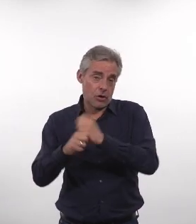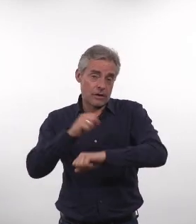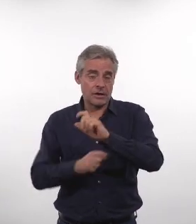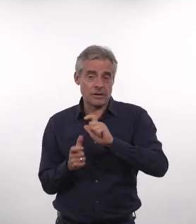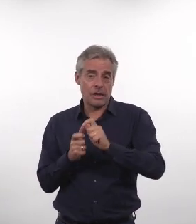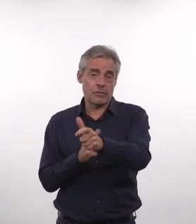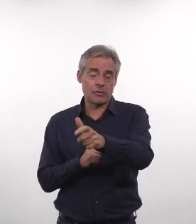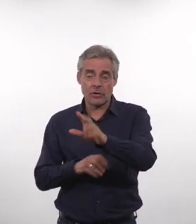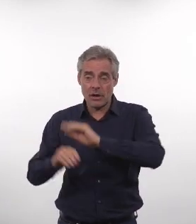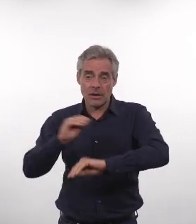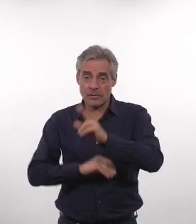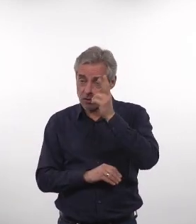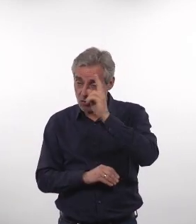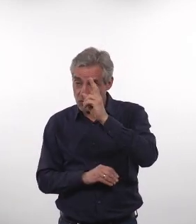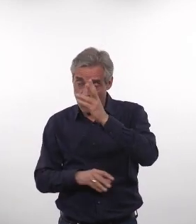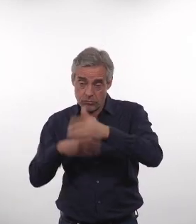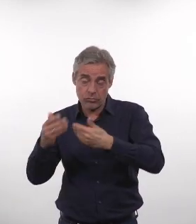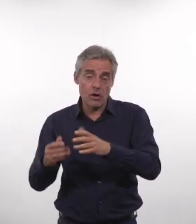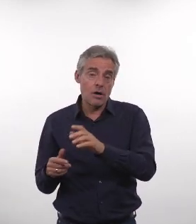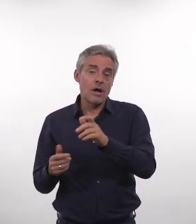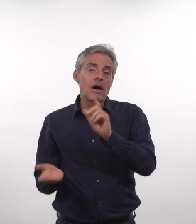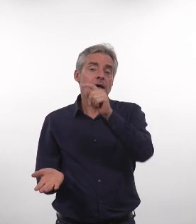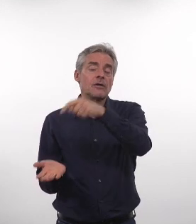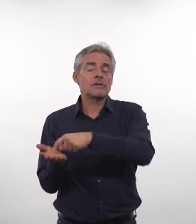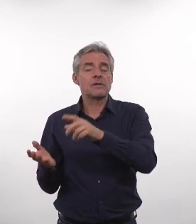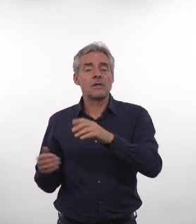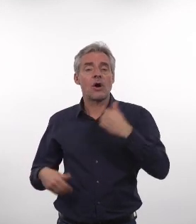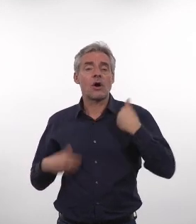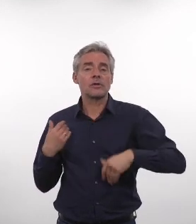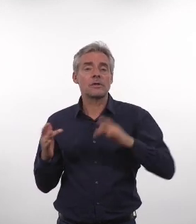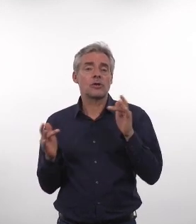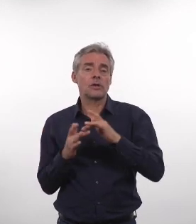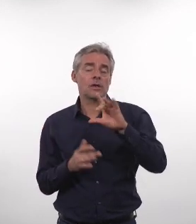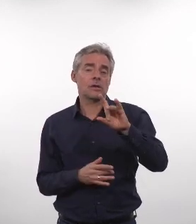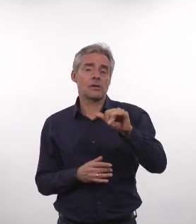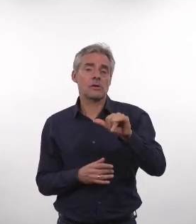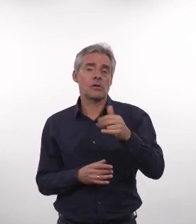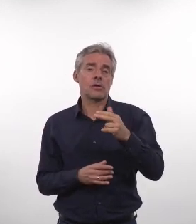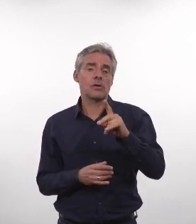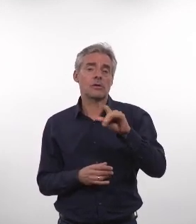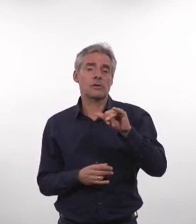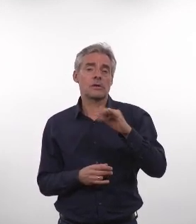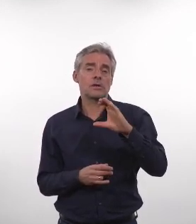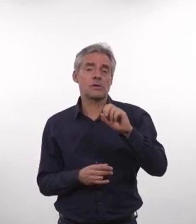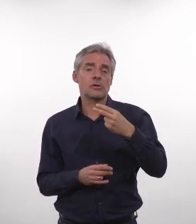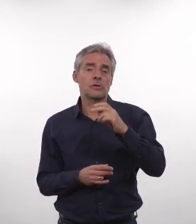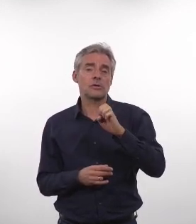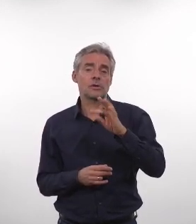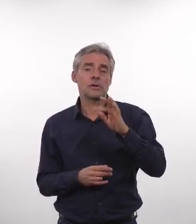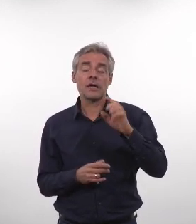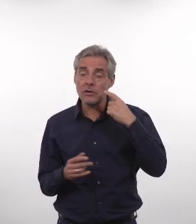d'habituation aux soins. On les redirige en général vers le site HandiConnect pour les aider à mettre en place tout le